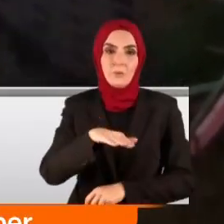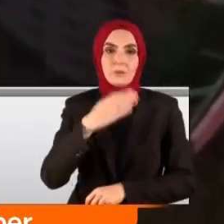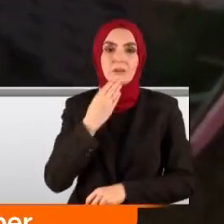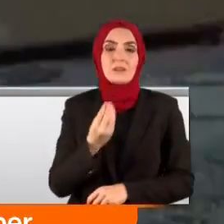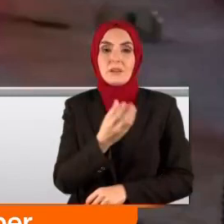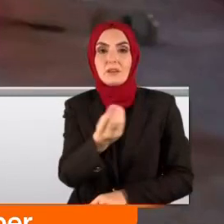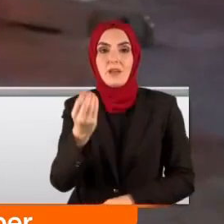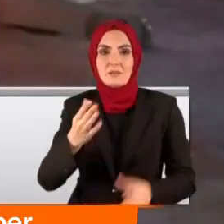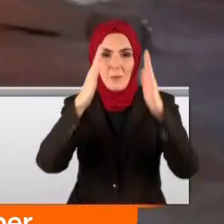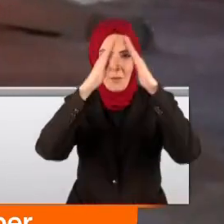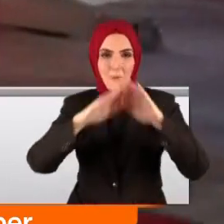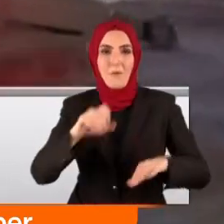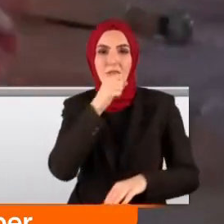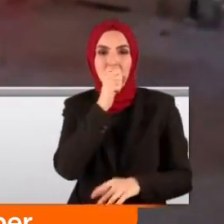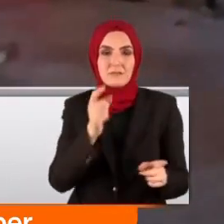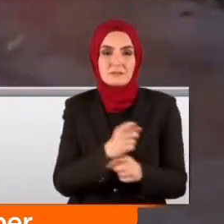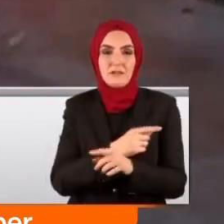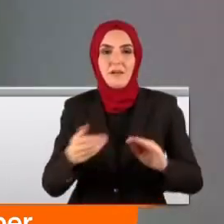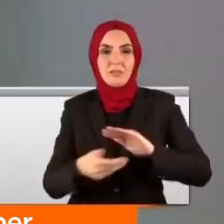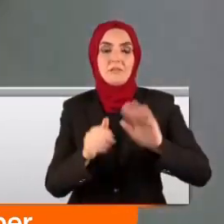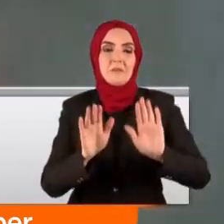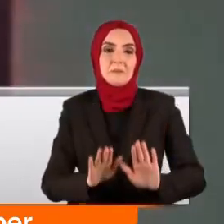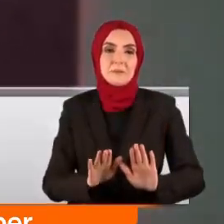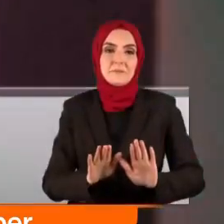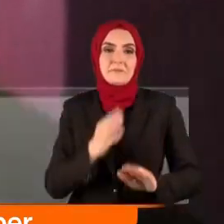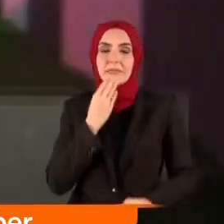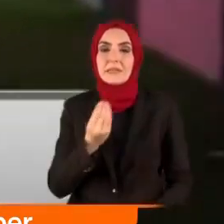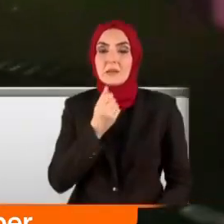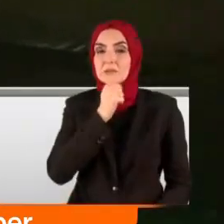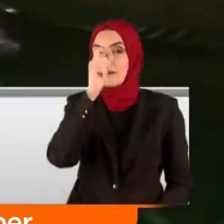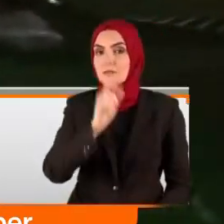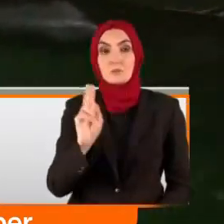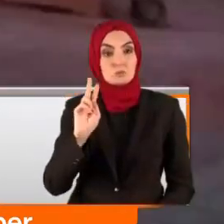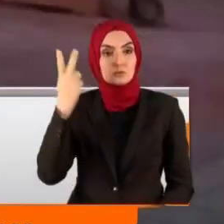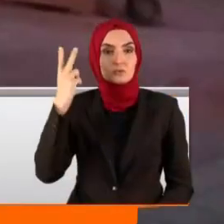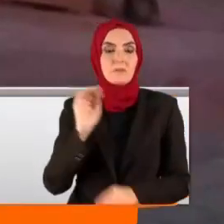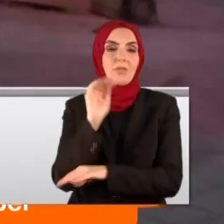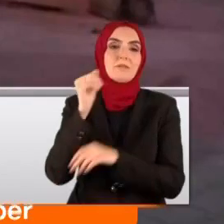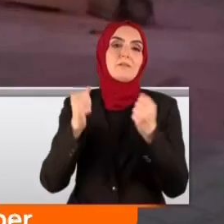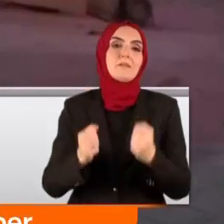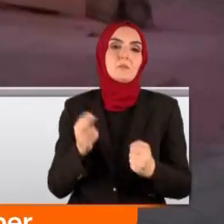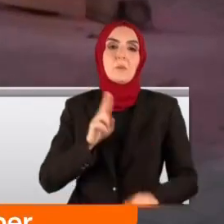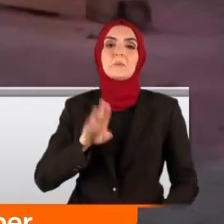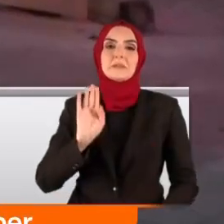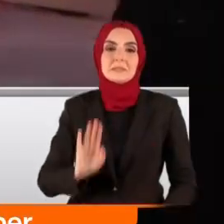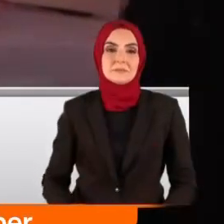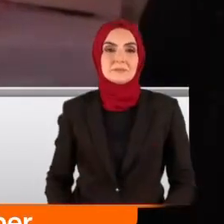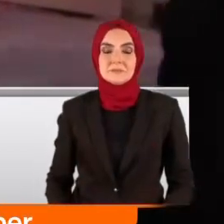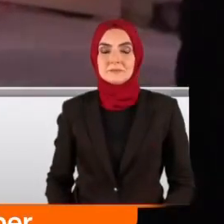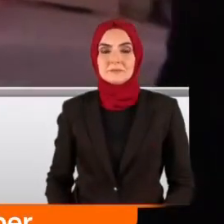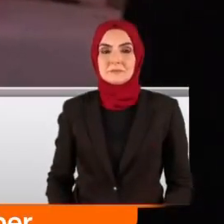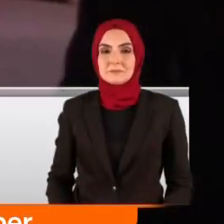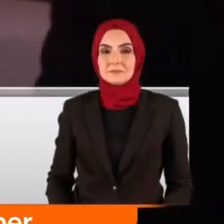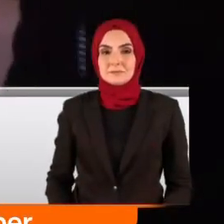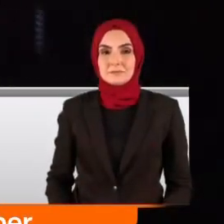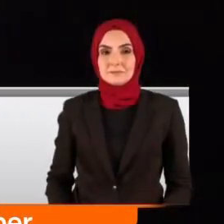arasında kaldı. Arkadaşım bağırdı, kaçın dedi. Genç adam mucize eseri hayatta kaldı. Oradan ben arkadan sürünerek çıktım. Bize bir şey